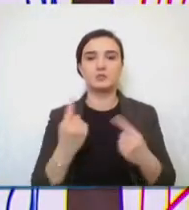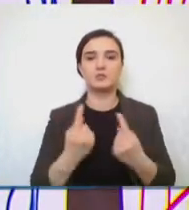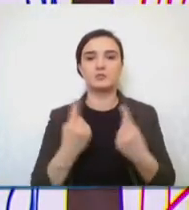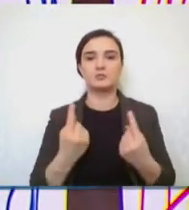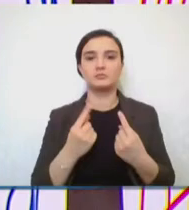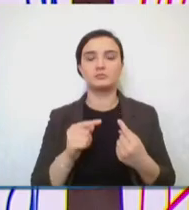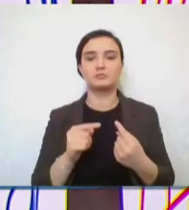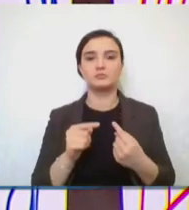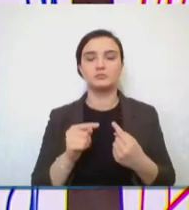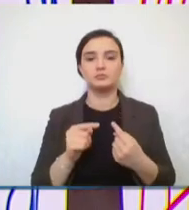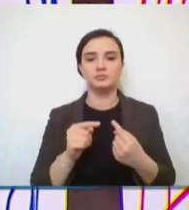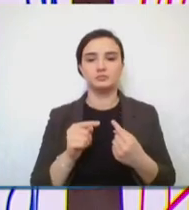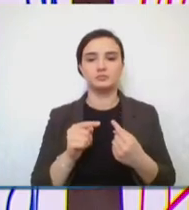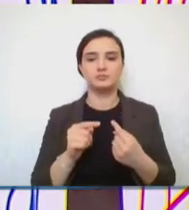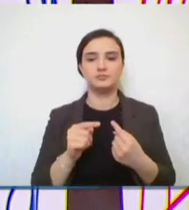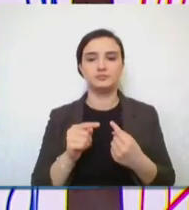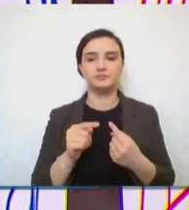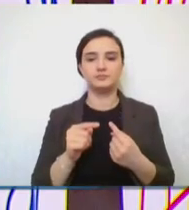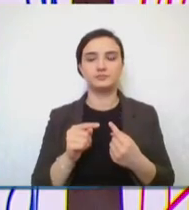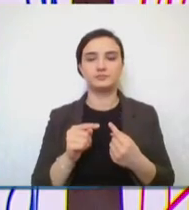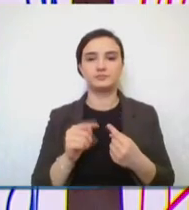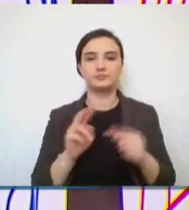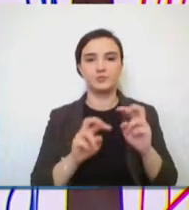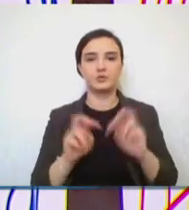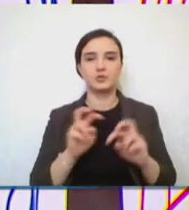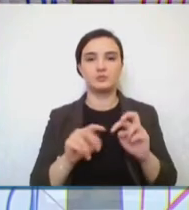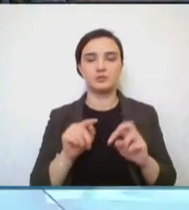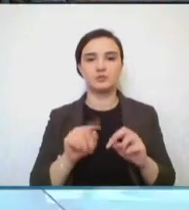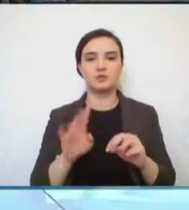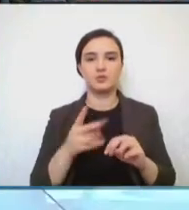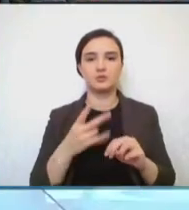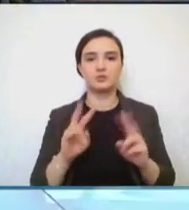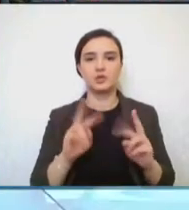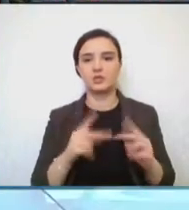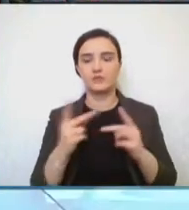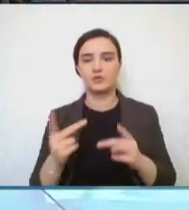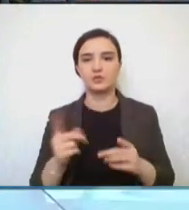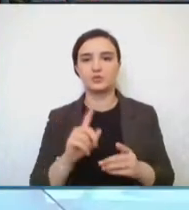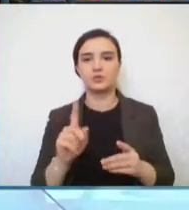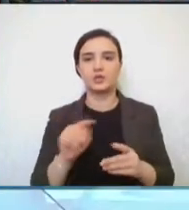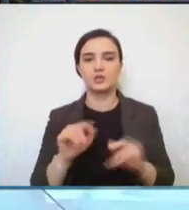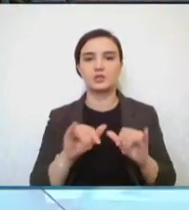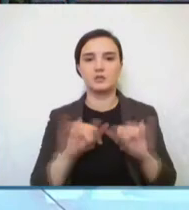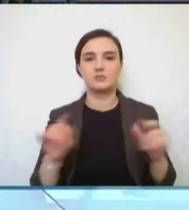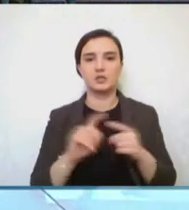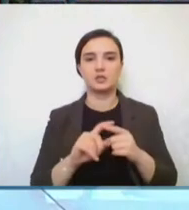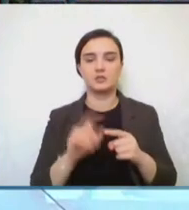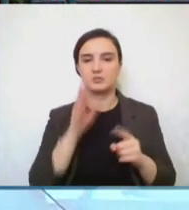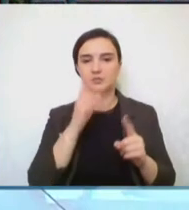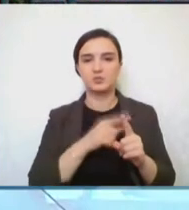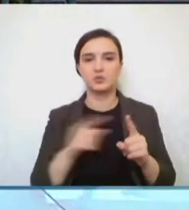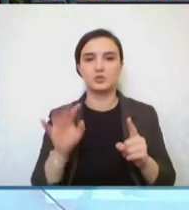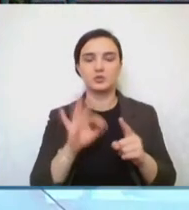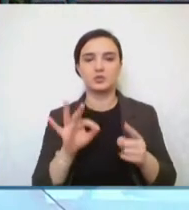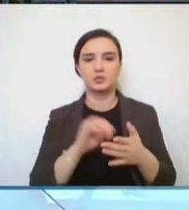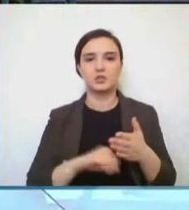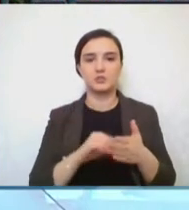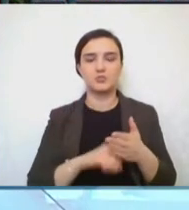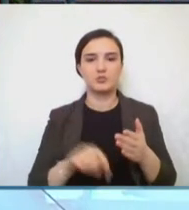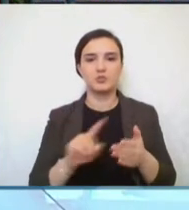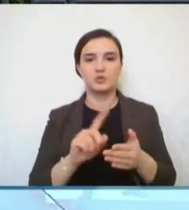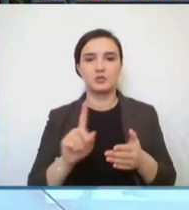ასე ვთქვათ მოძებნით. არ უნდა გადავერთოთ აი ამ რაღაცა პანდემიის პერიოდის გამო გამოწვეულ რაღაცა